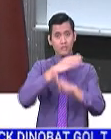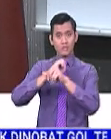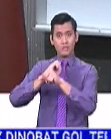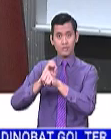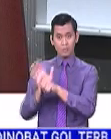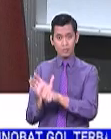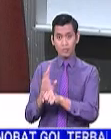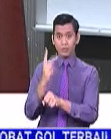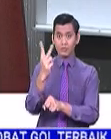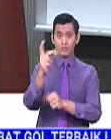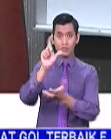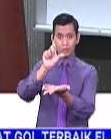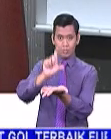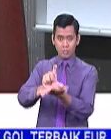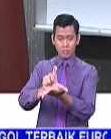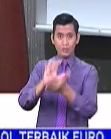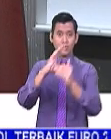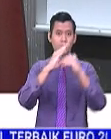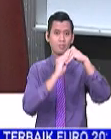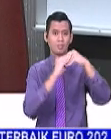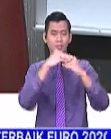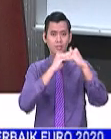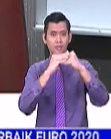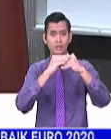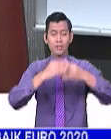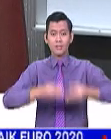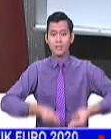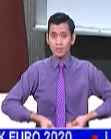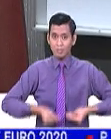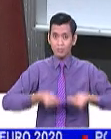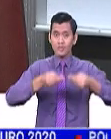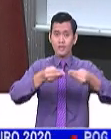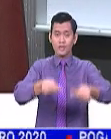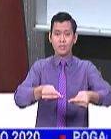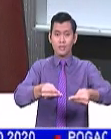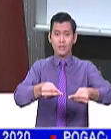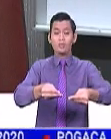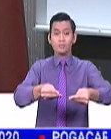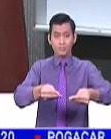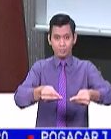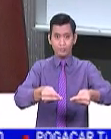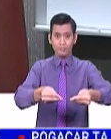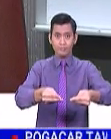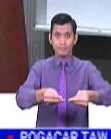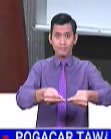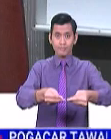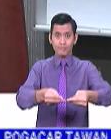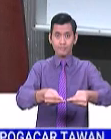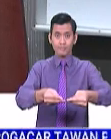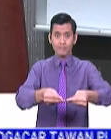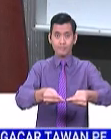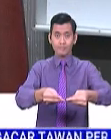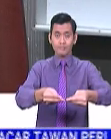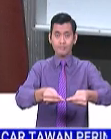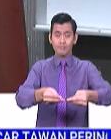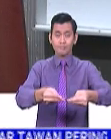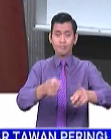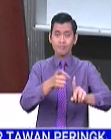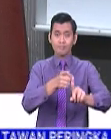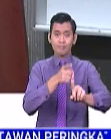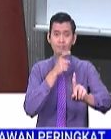fotosel telah turnamen tempat karena Joss kedua doa-doa sini enterprise on